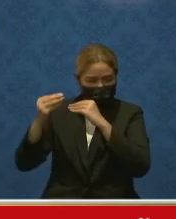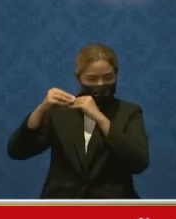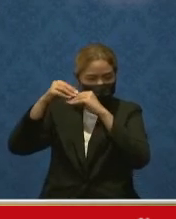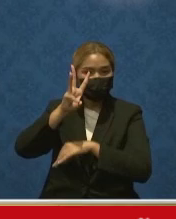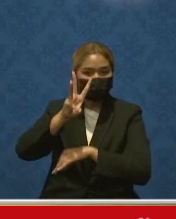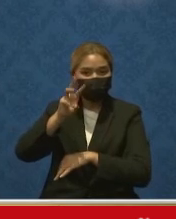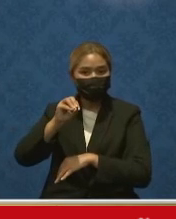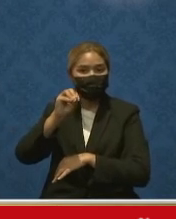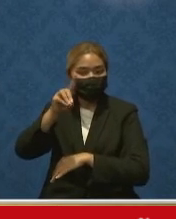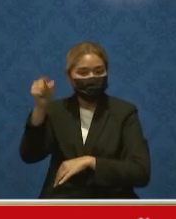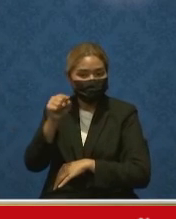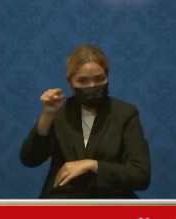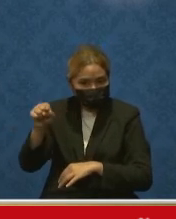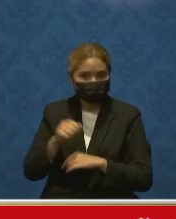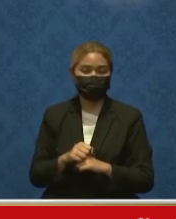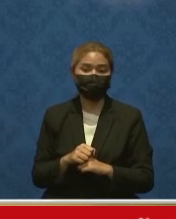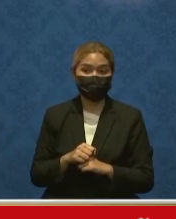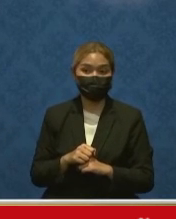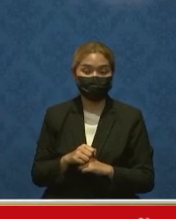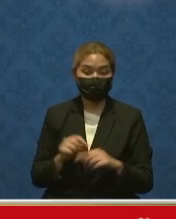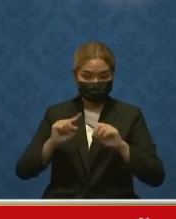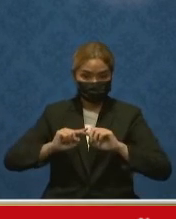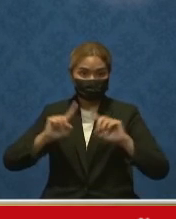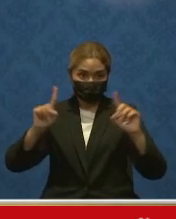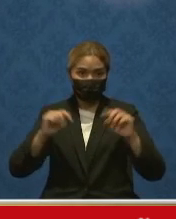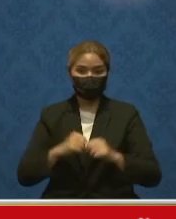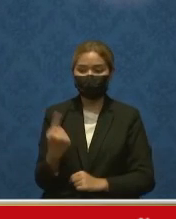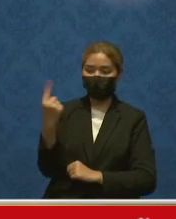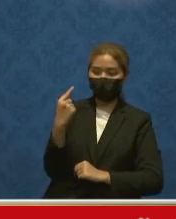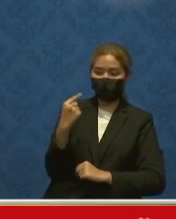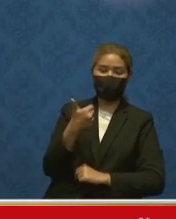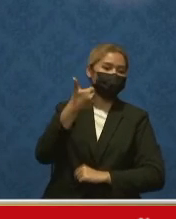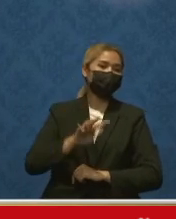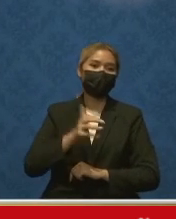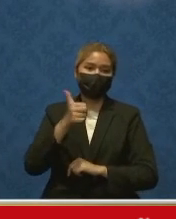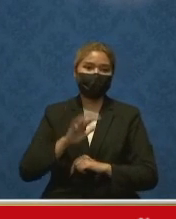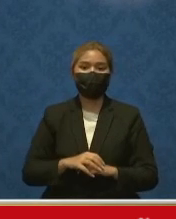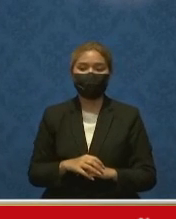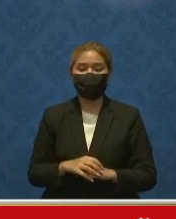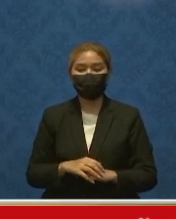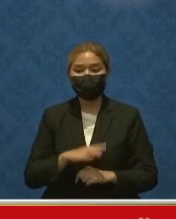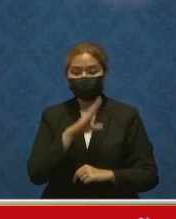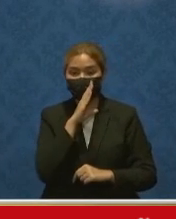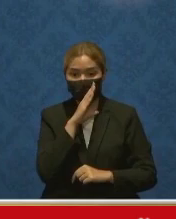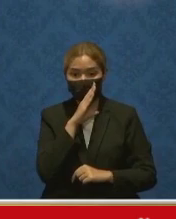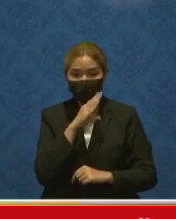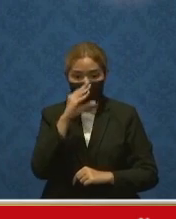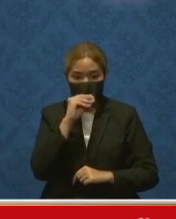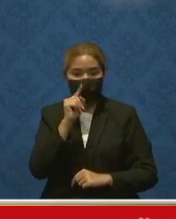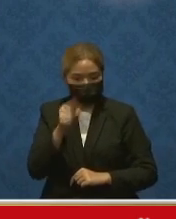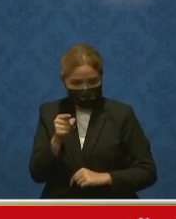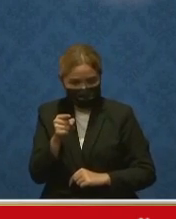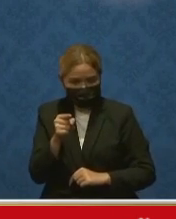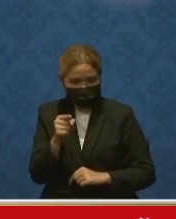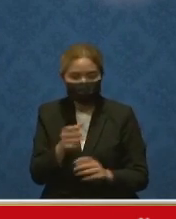เก่งไม่เก่งข้างในยกที่เราคะเดี๋ยวมาต่อก็จำแบบนี้เอามาความจริงมาพูดกันแล้วเราจะอธิบายกันได้